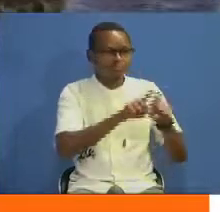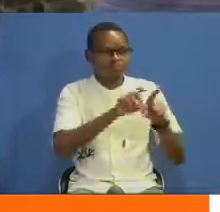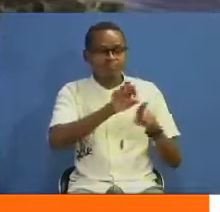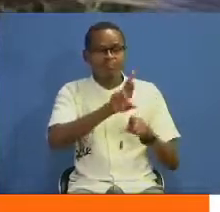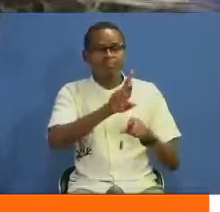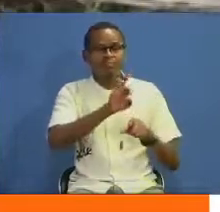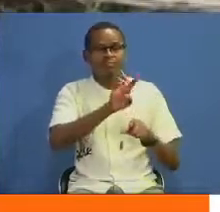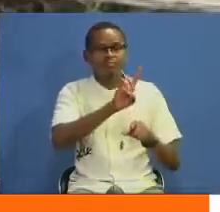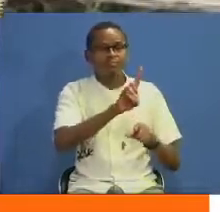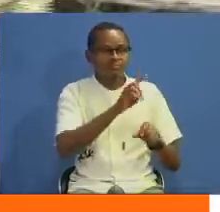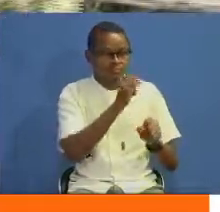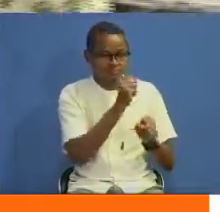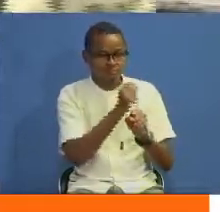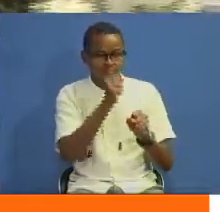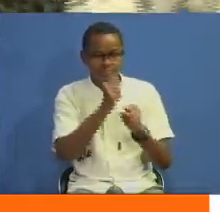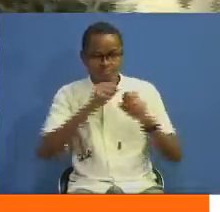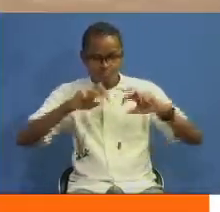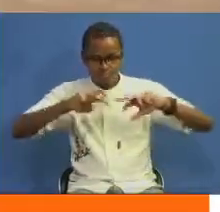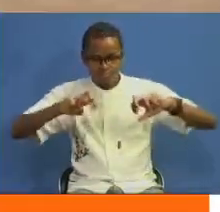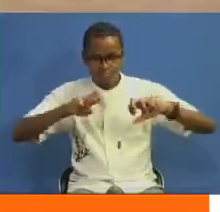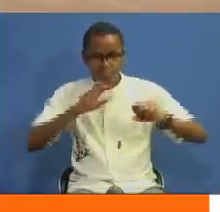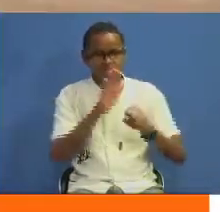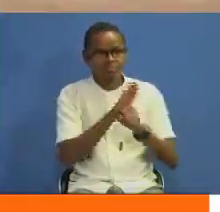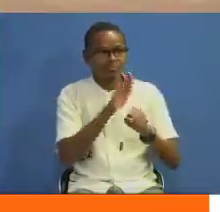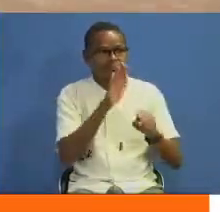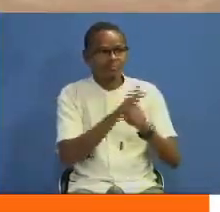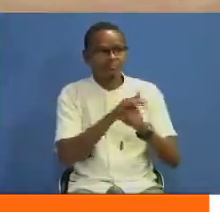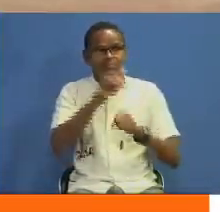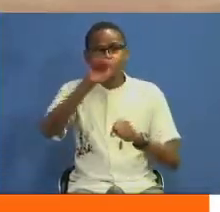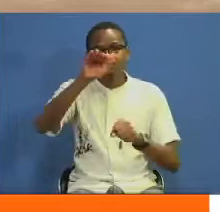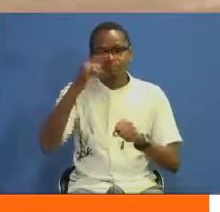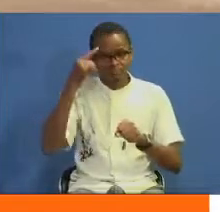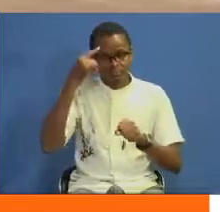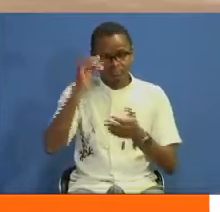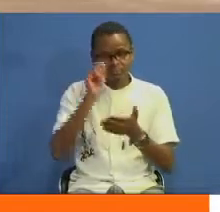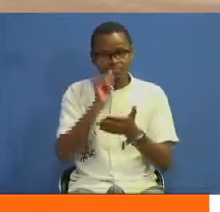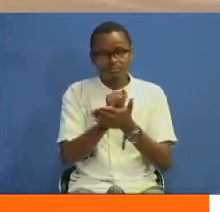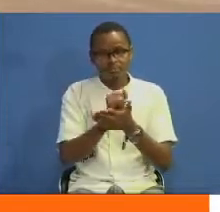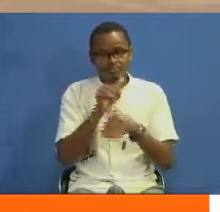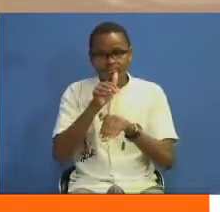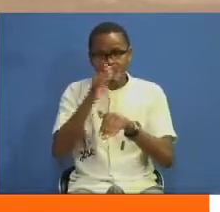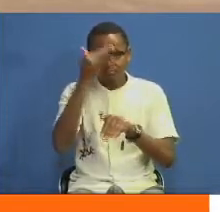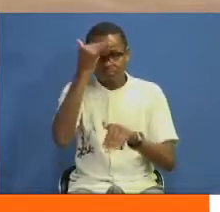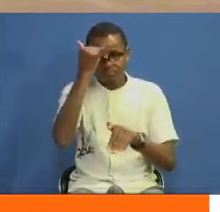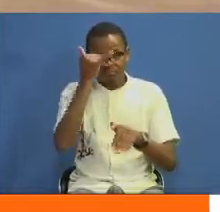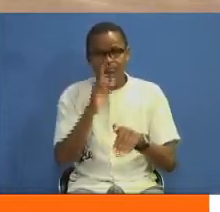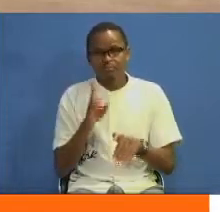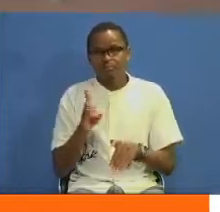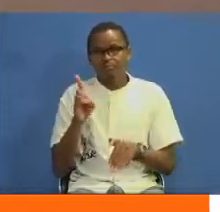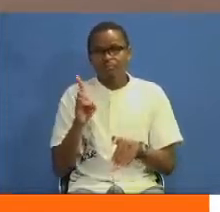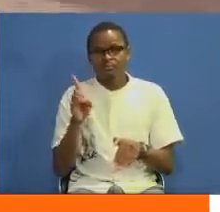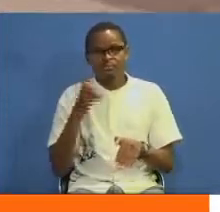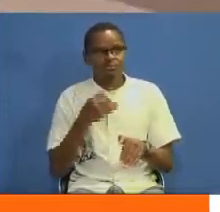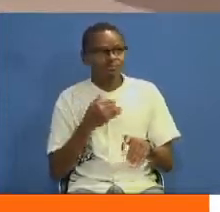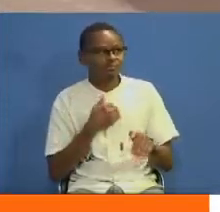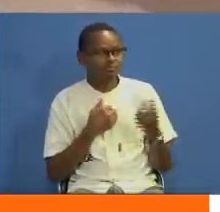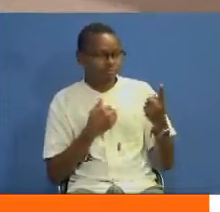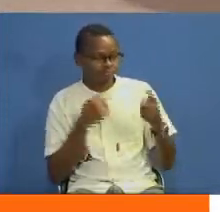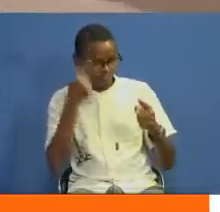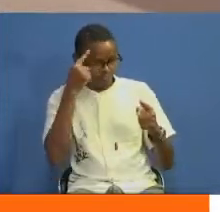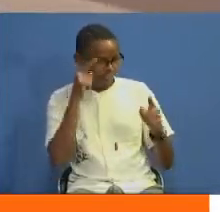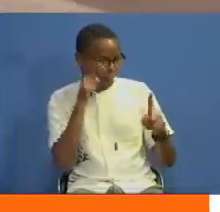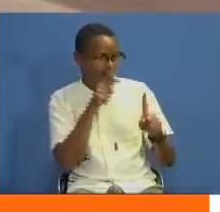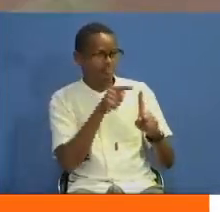Matiang'i kufanya uchunguzi zaidi na hali ya usalama kudumishwa, kwani kulingana naye walimu ndio